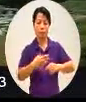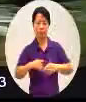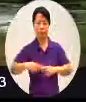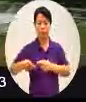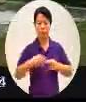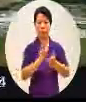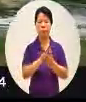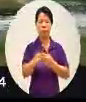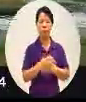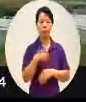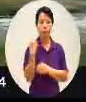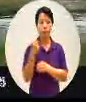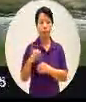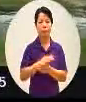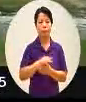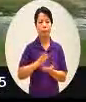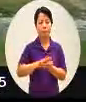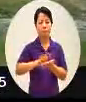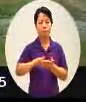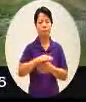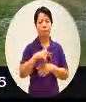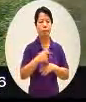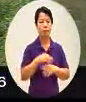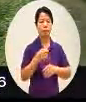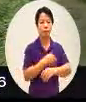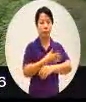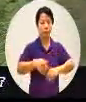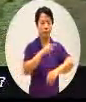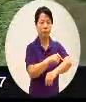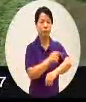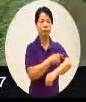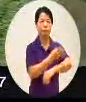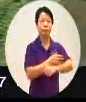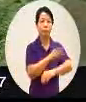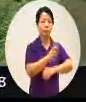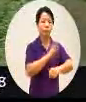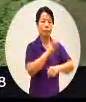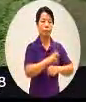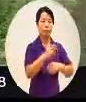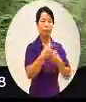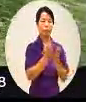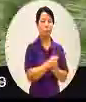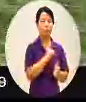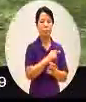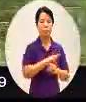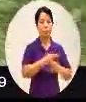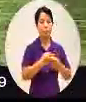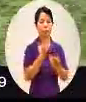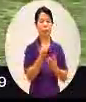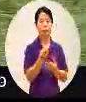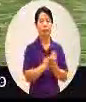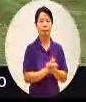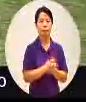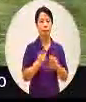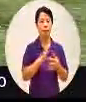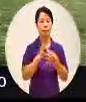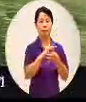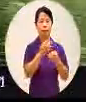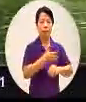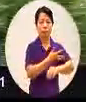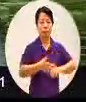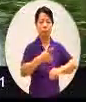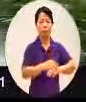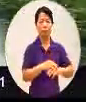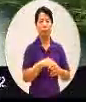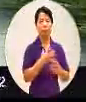成为全新的清水空间。但是爱河源头近30年来却没有多大的改变，甚至因为河岸崩落、